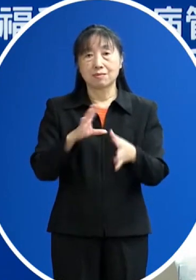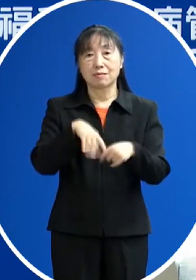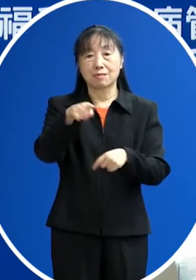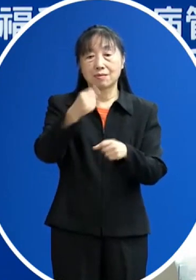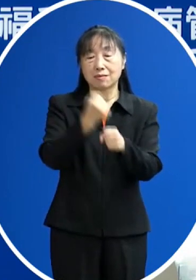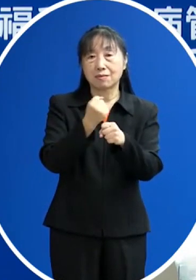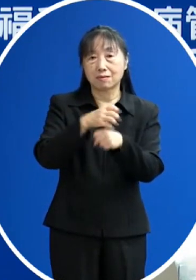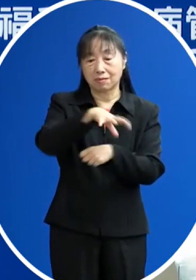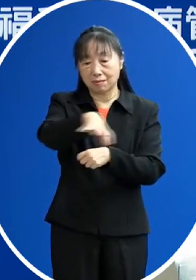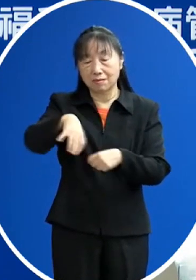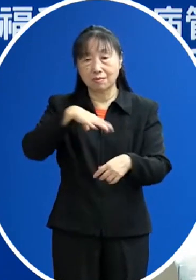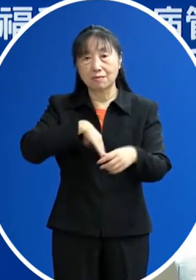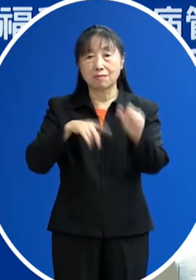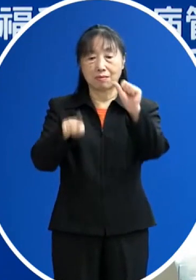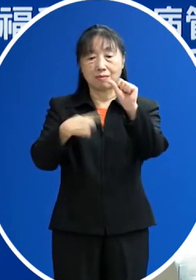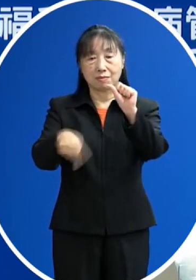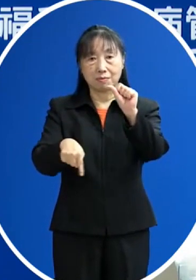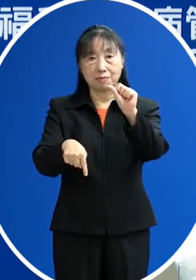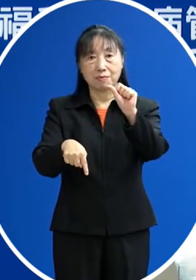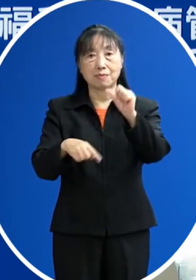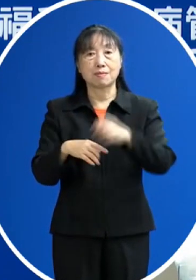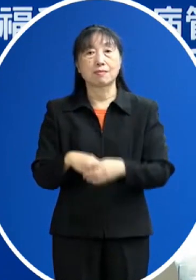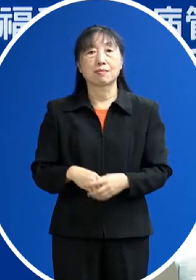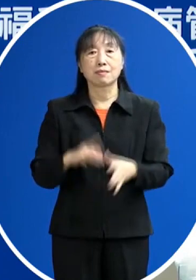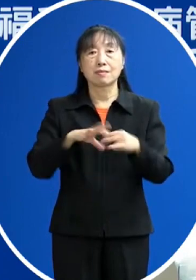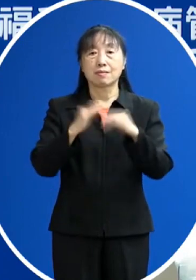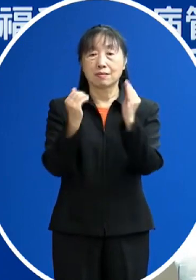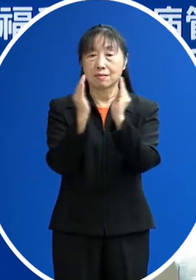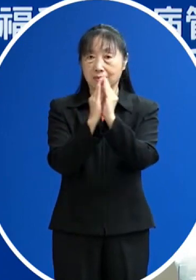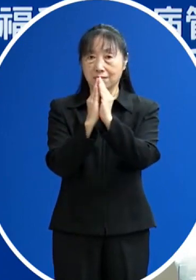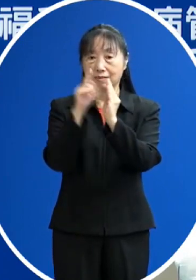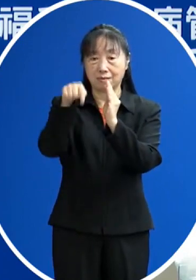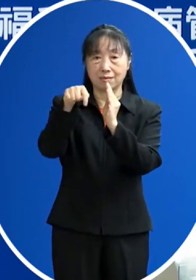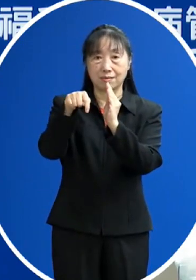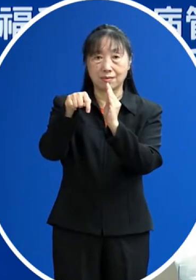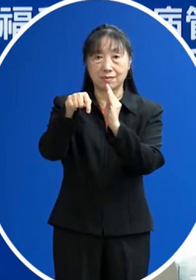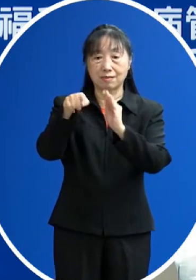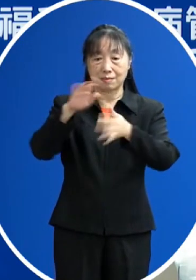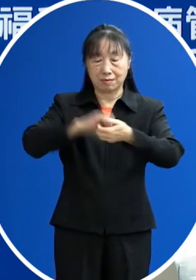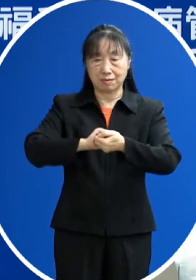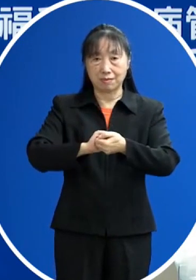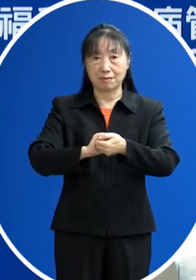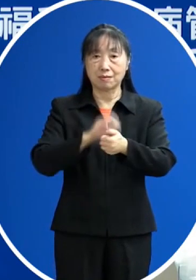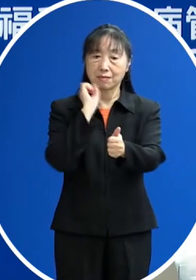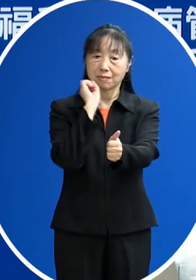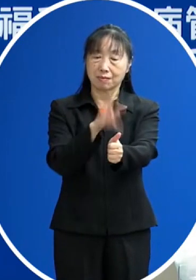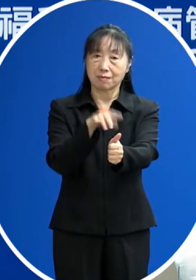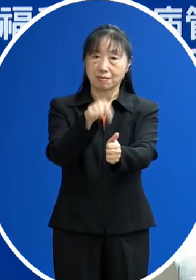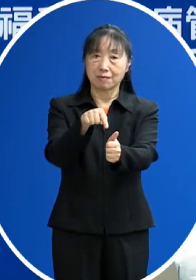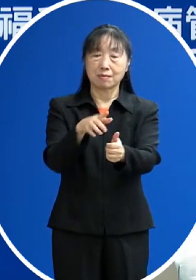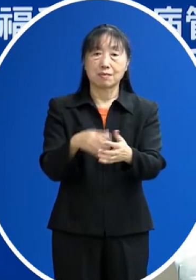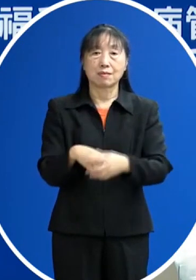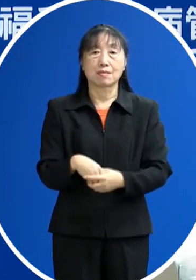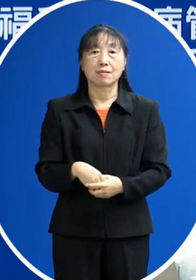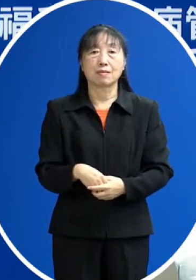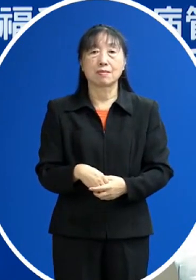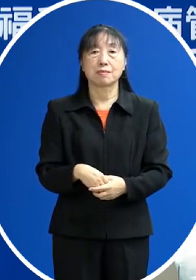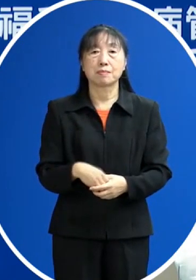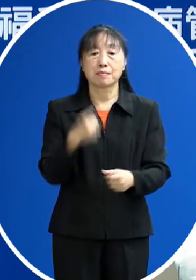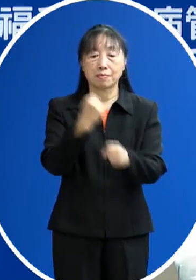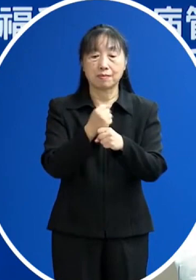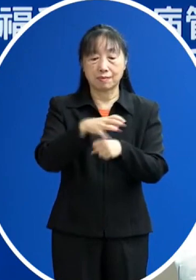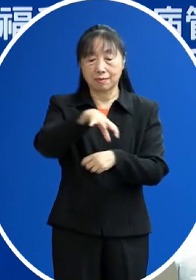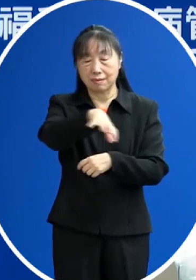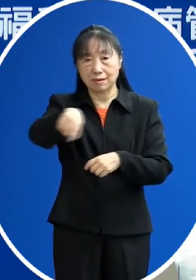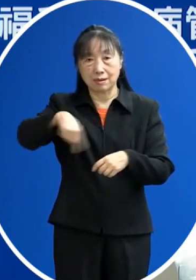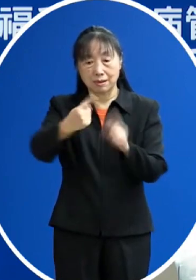场里面有5位。哦，所以在桃园这边就哦决定把这个哈，啊，所有在职场的相